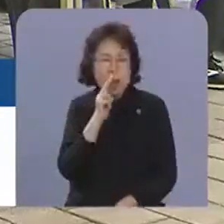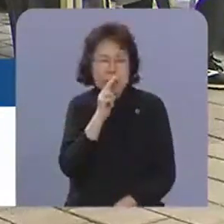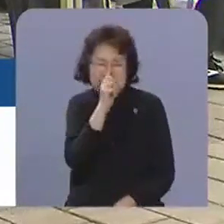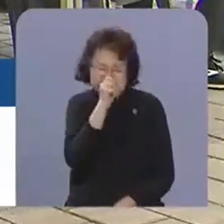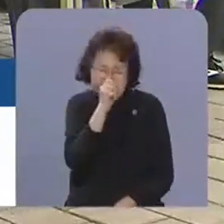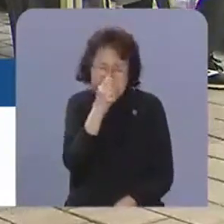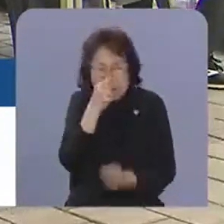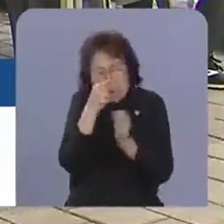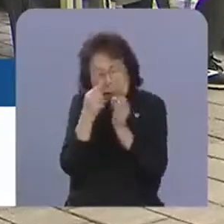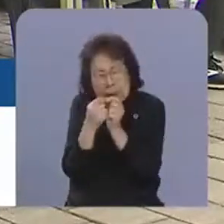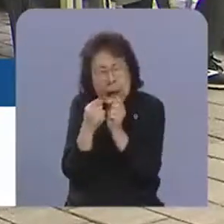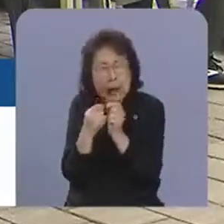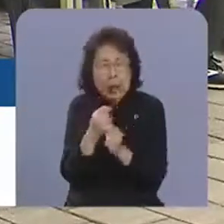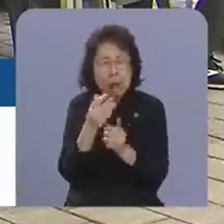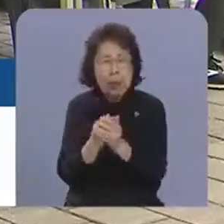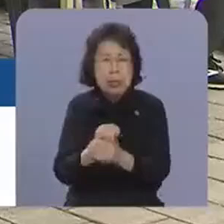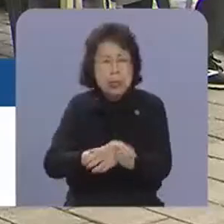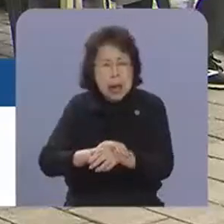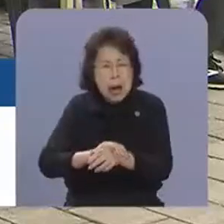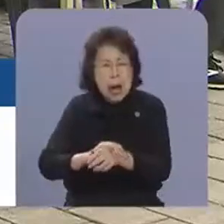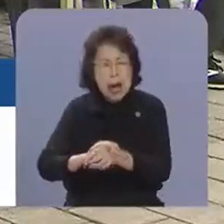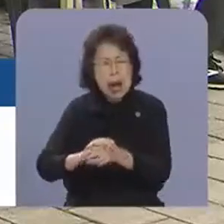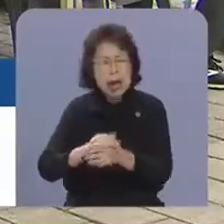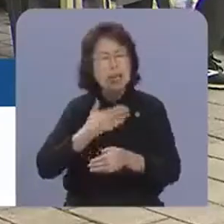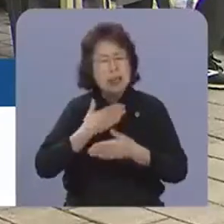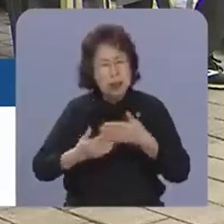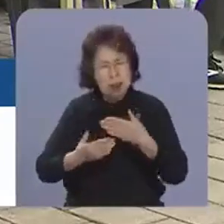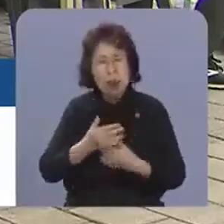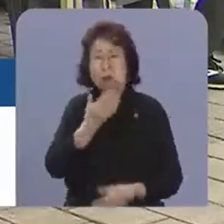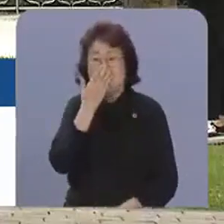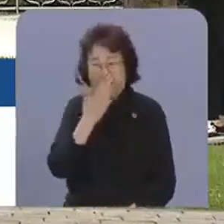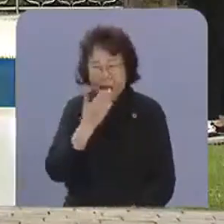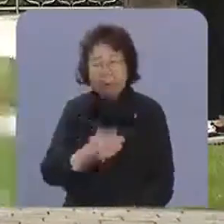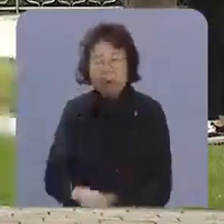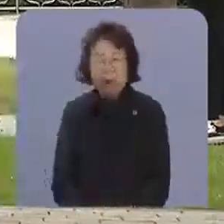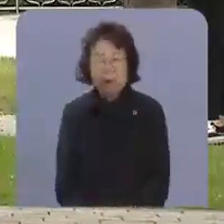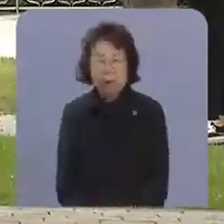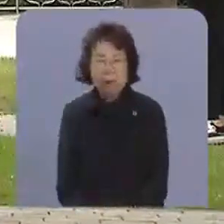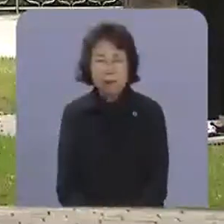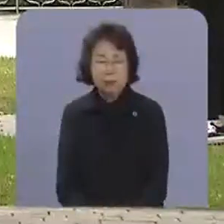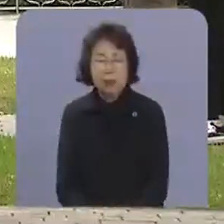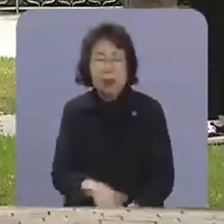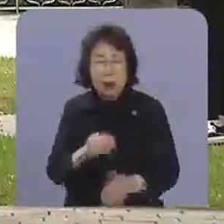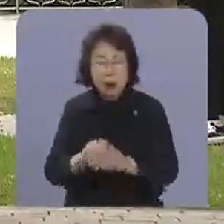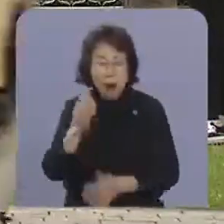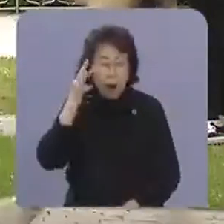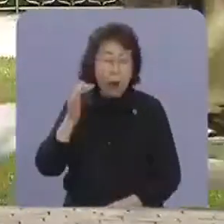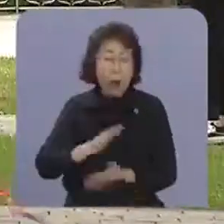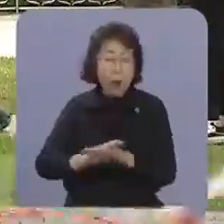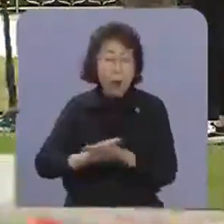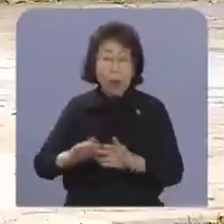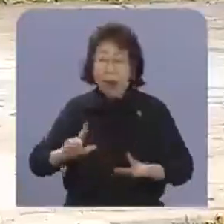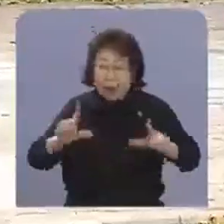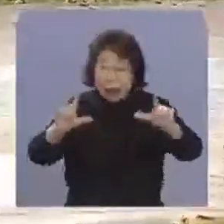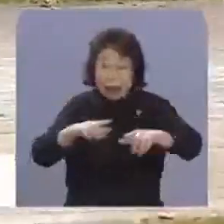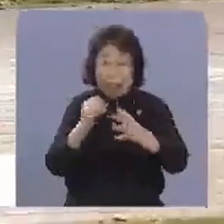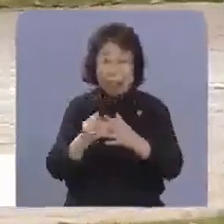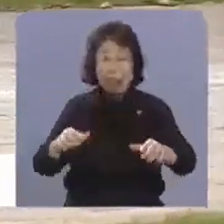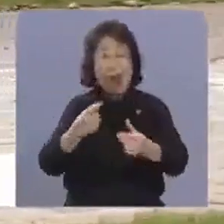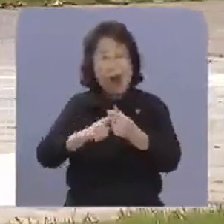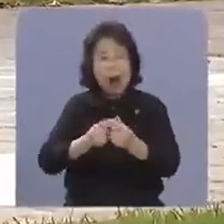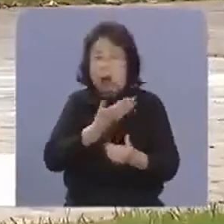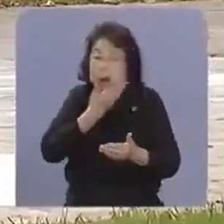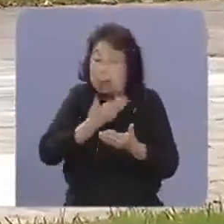우리 곁에서 조금 더 다 가깝게 체험할 수 있는. 부쩍 선선해진 날씨 속에 시민들은